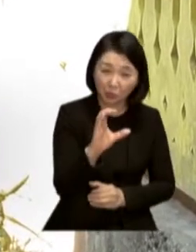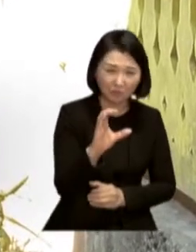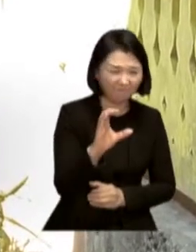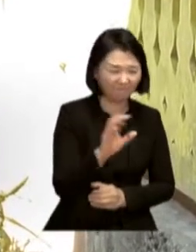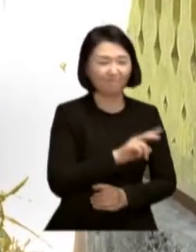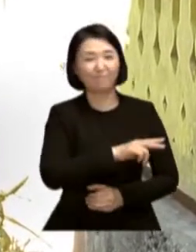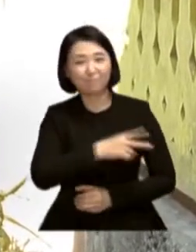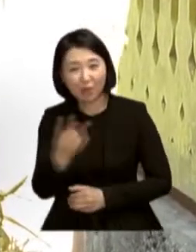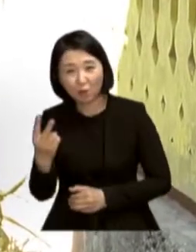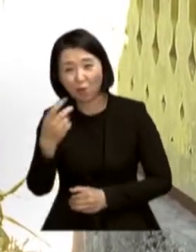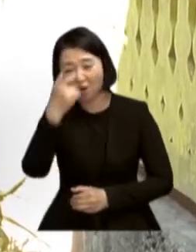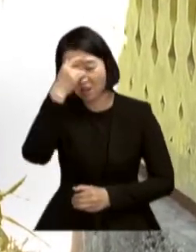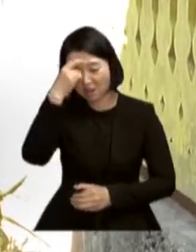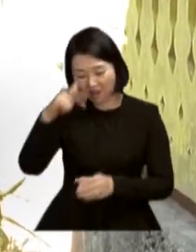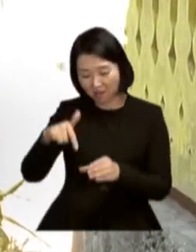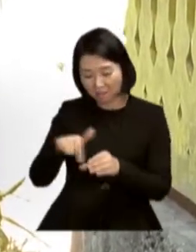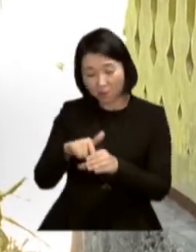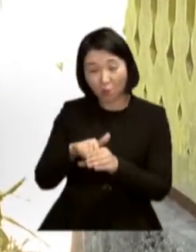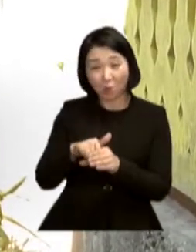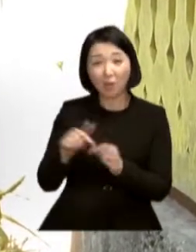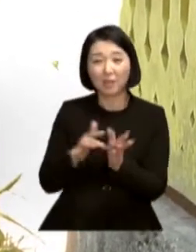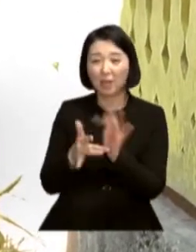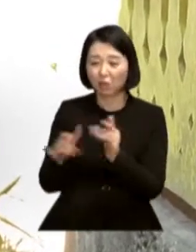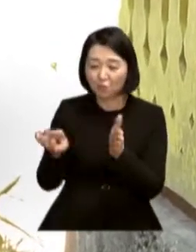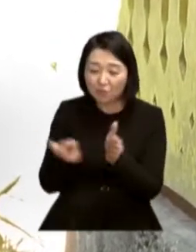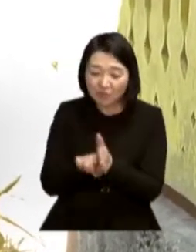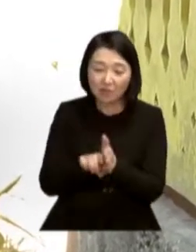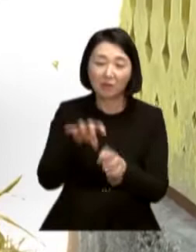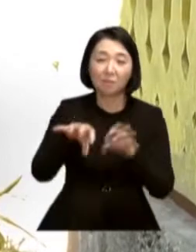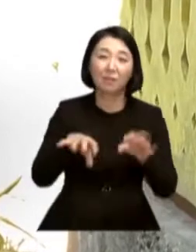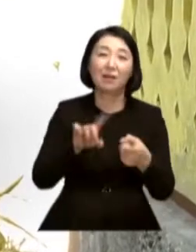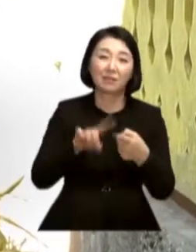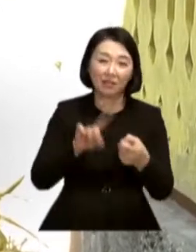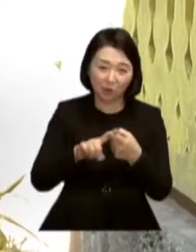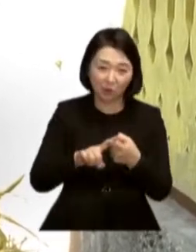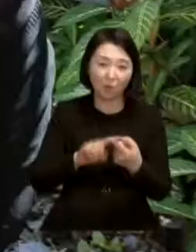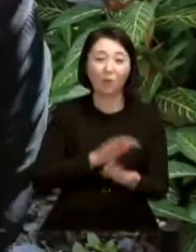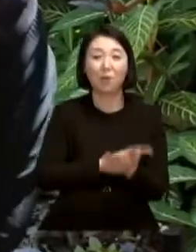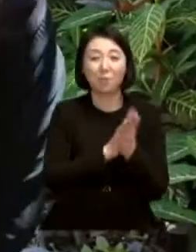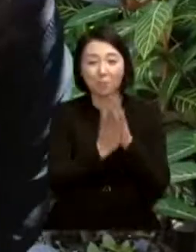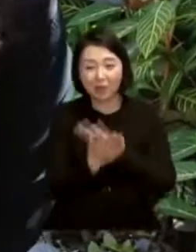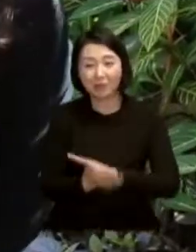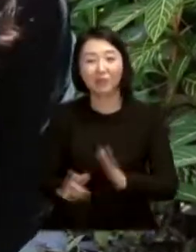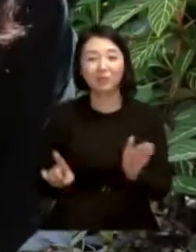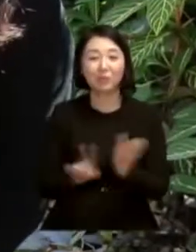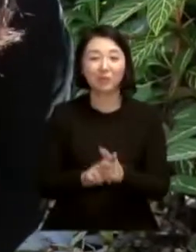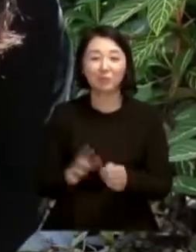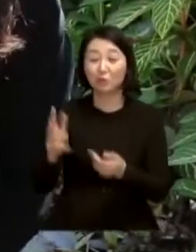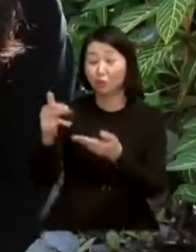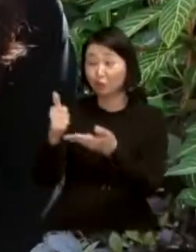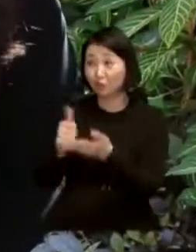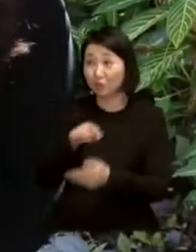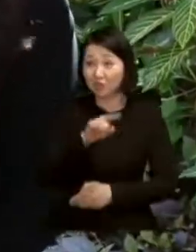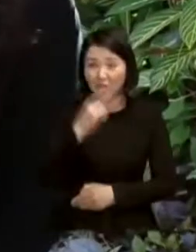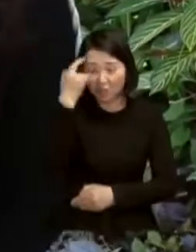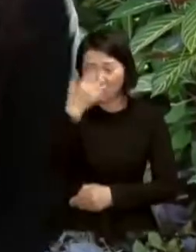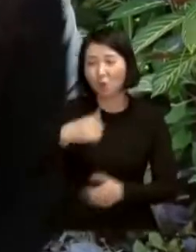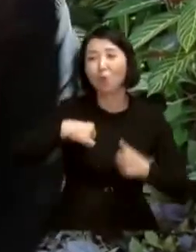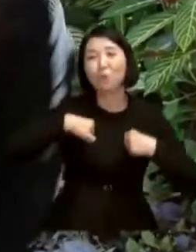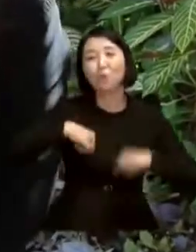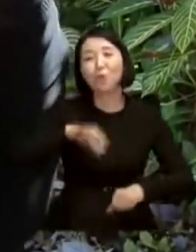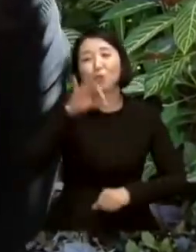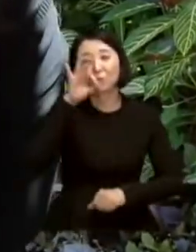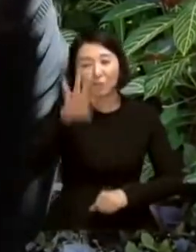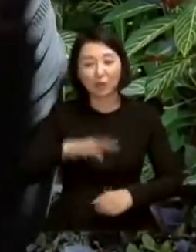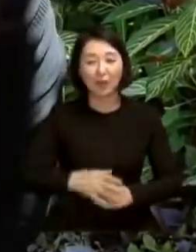개종해서 예수님 믿고 예수 믿는 마을로 온전히 변화될 줄로 믿습니다. 주님이 절대 이 영혼들을 포기할 수